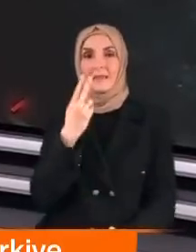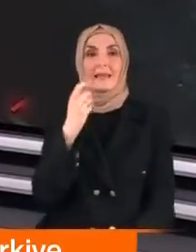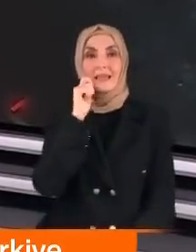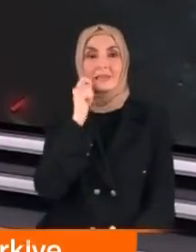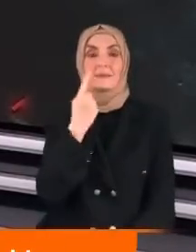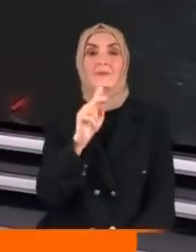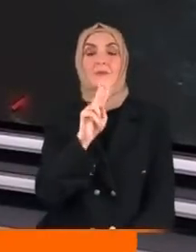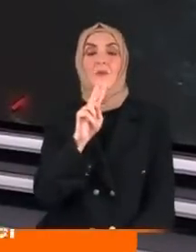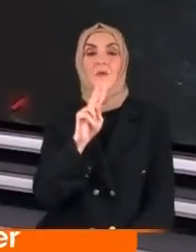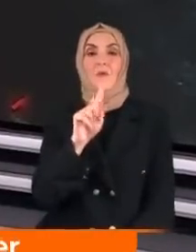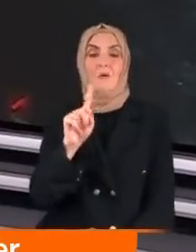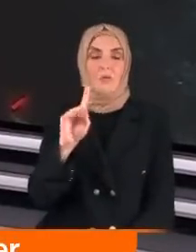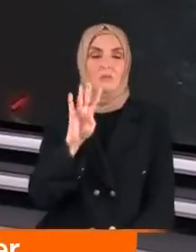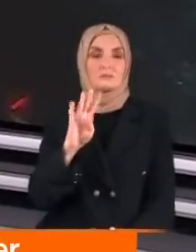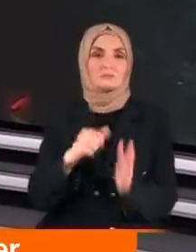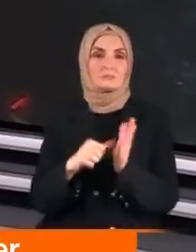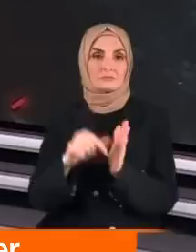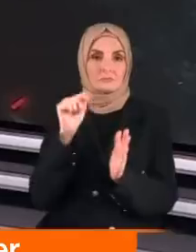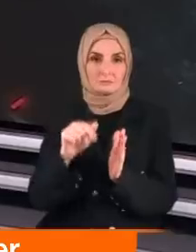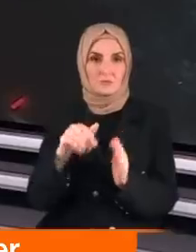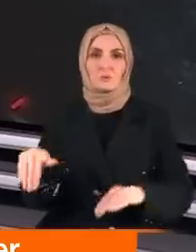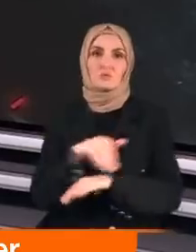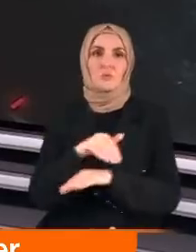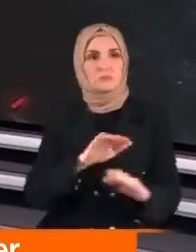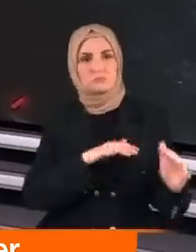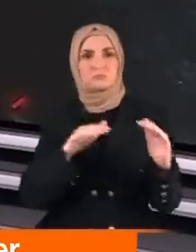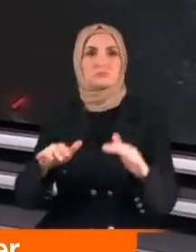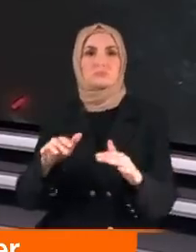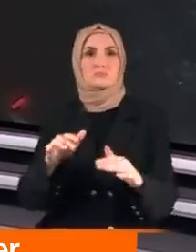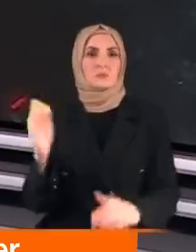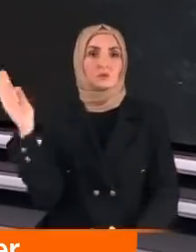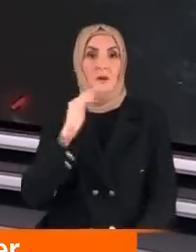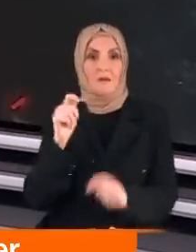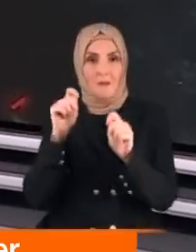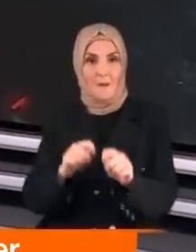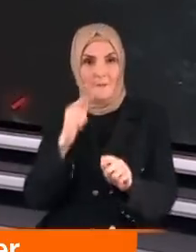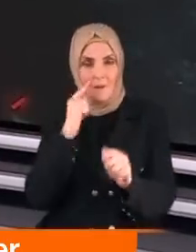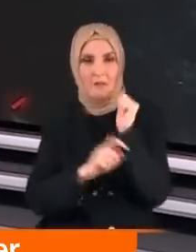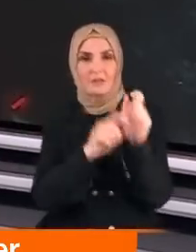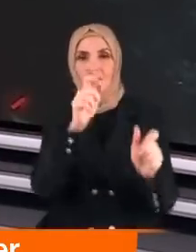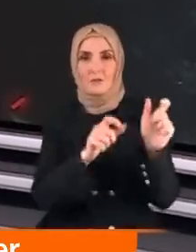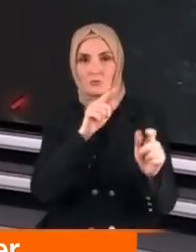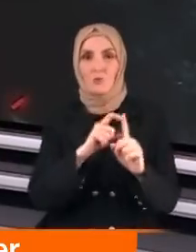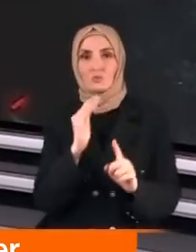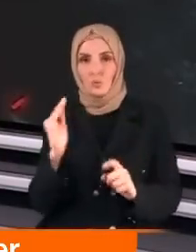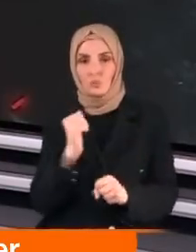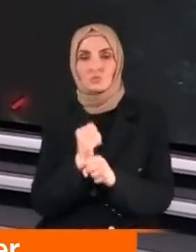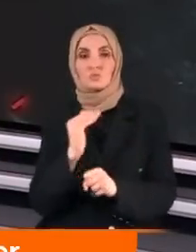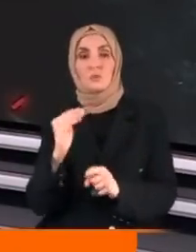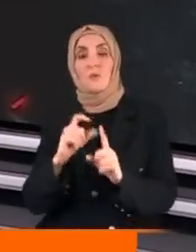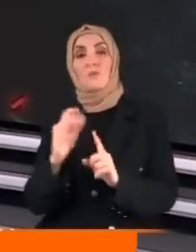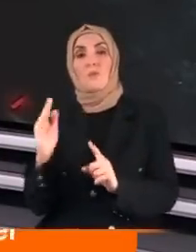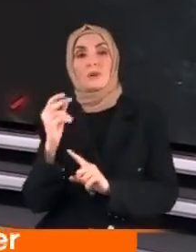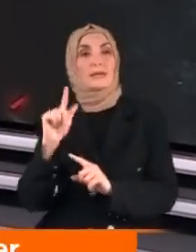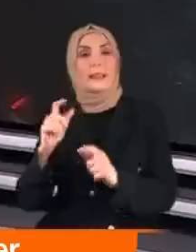çıkın çağrısıyla teröristler Doğu ve Güneydoğu'daki illeri ateşe verdi. Dahası aralarında iki polisin de olduğu